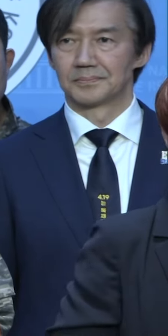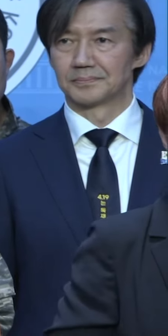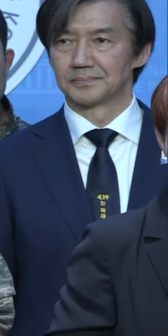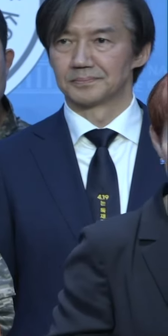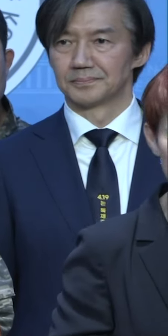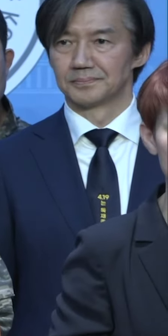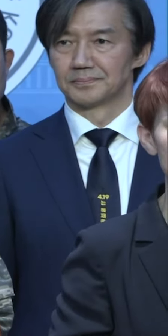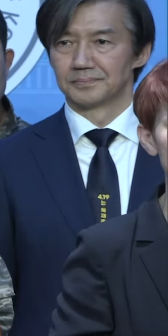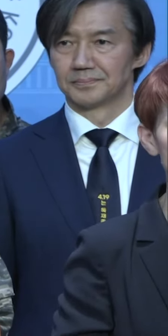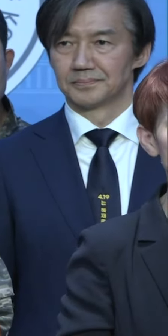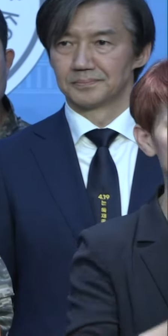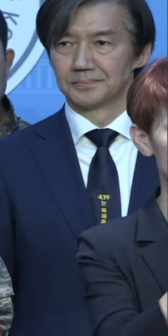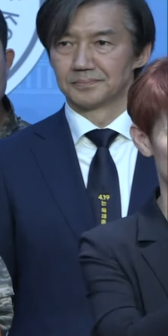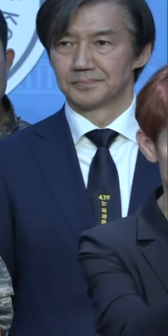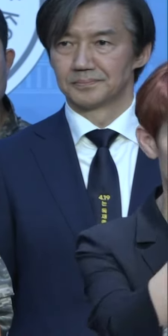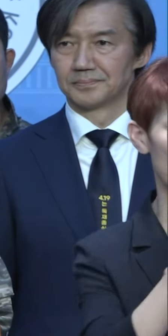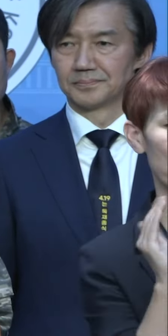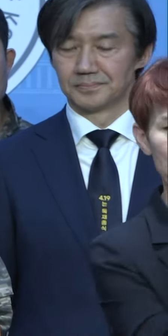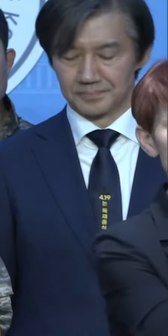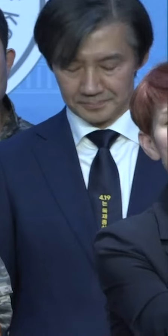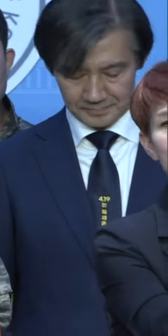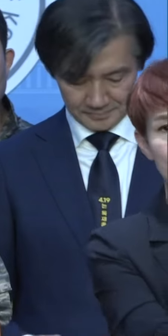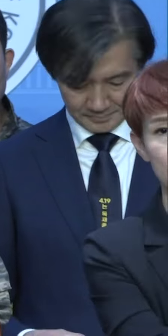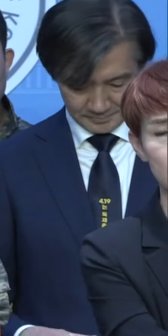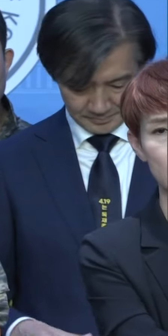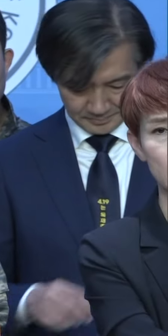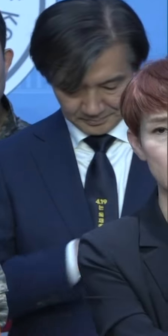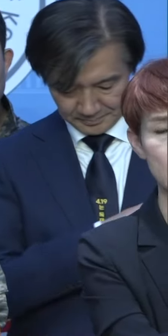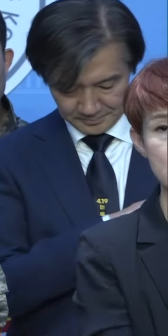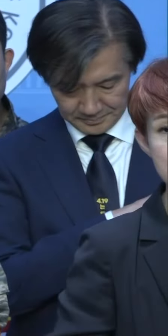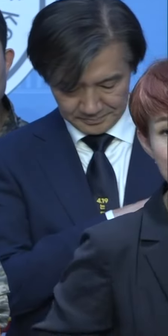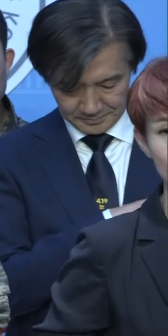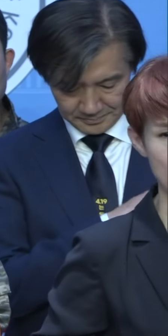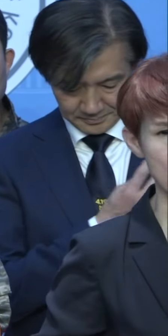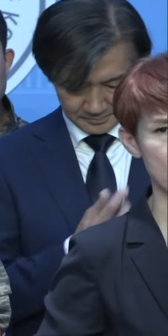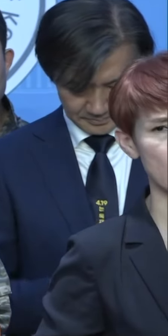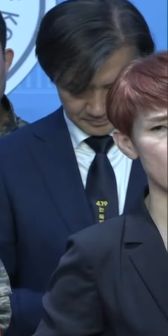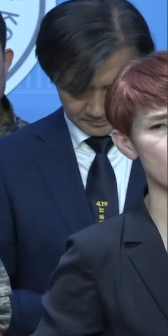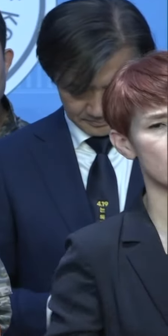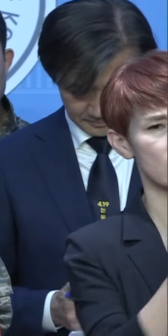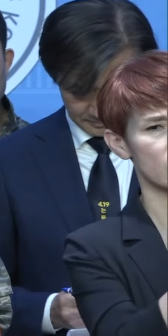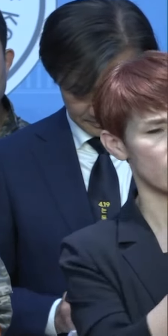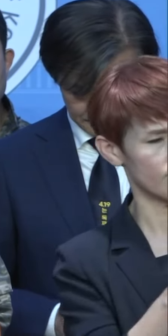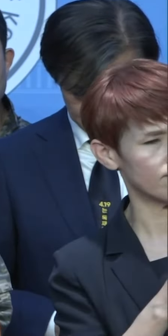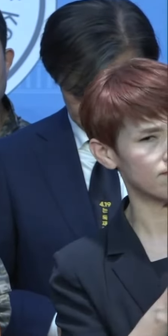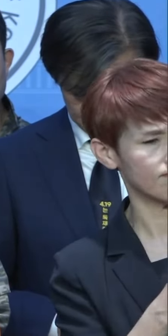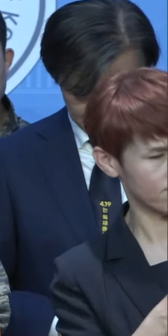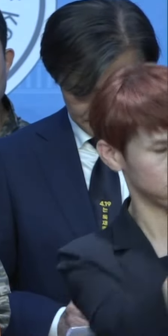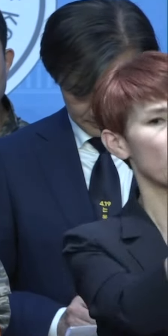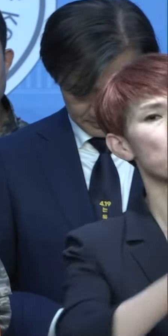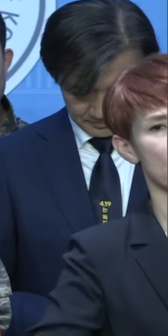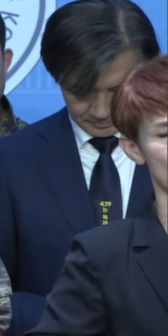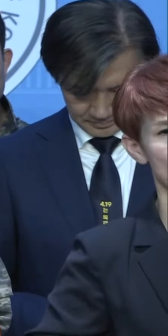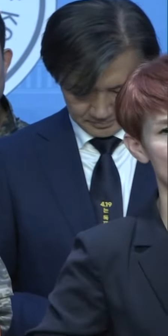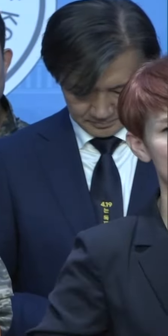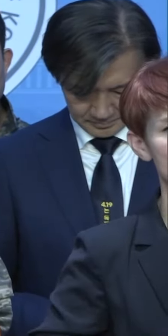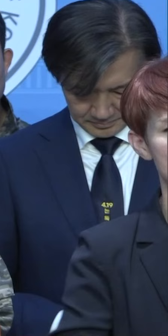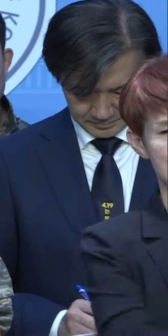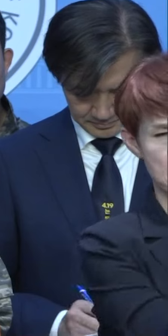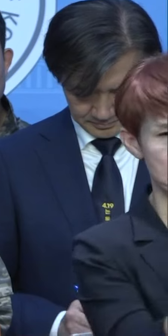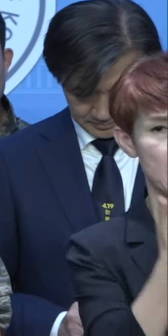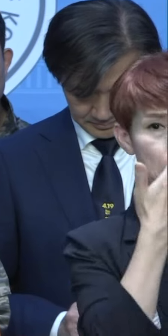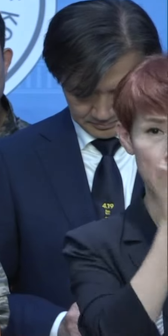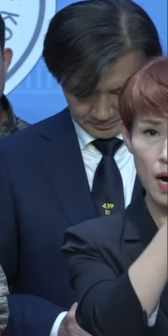실정과 무능을 감싸고 돌 것이 아니라 대통령에게 직해 하는 것이며 개과 천선 할 수